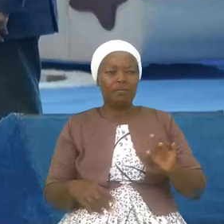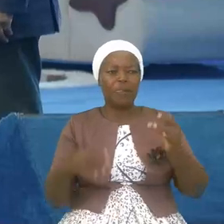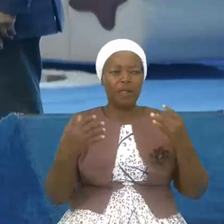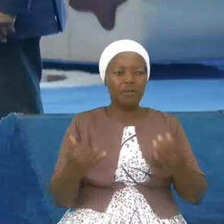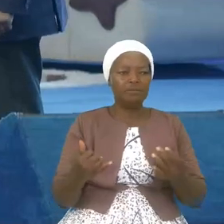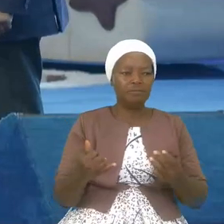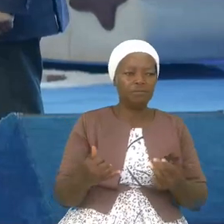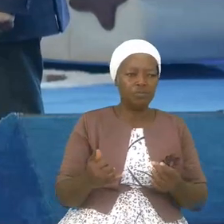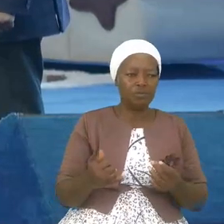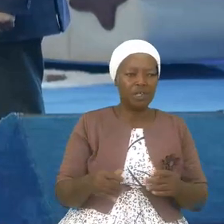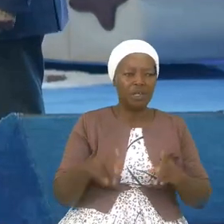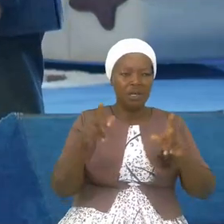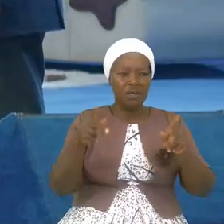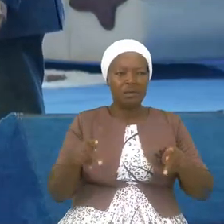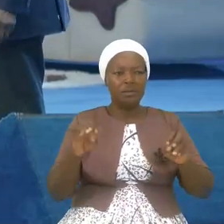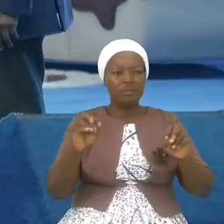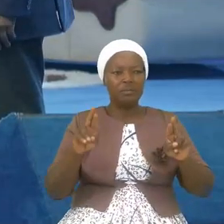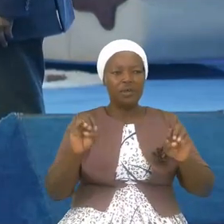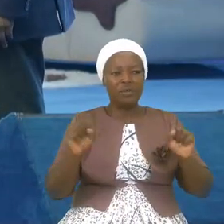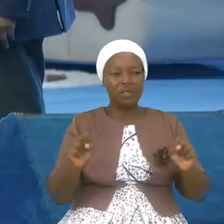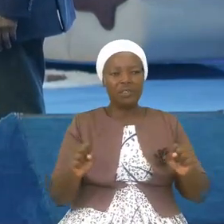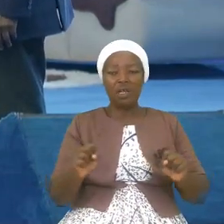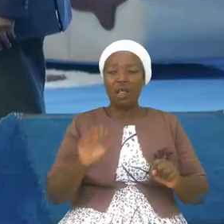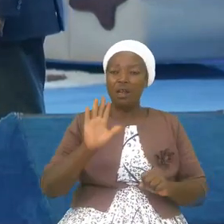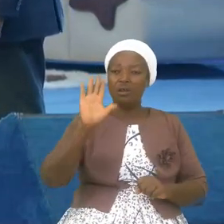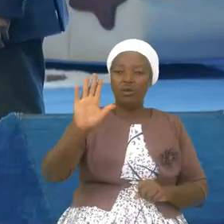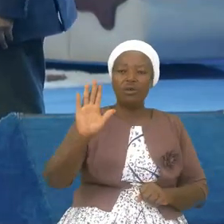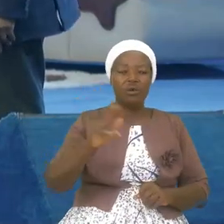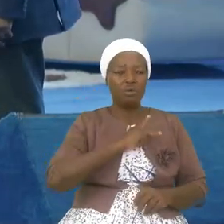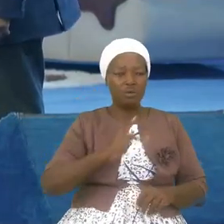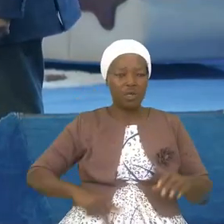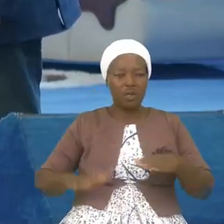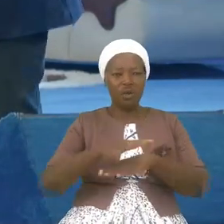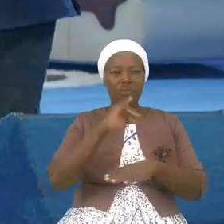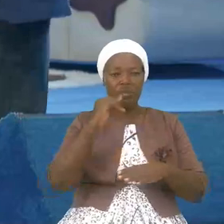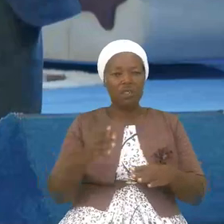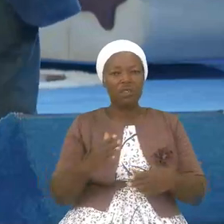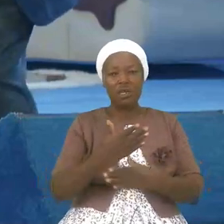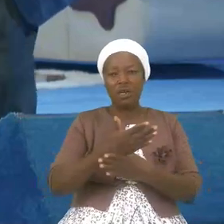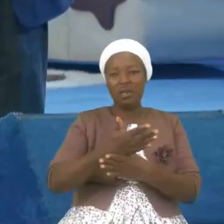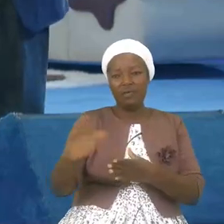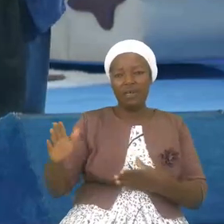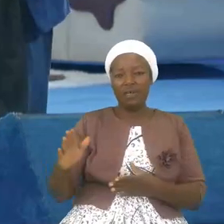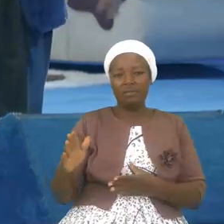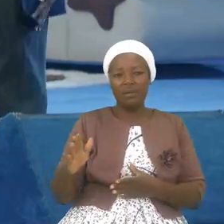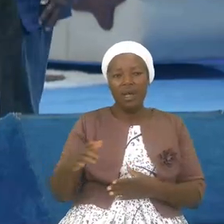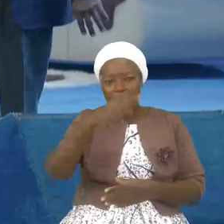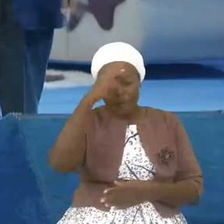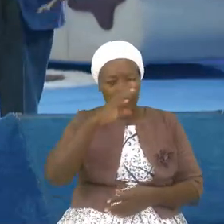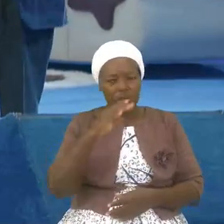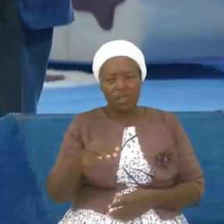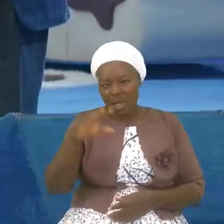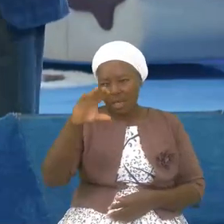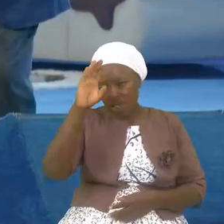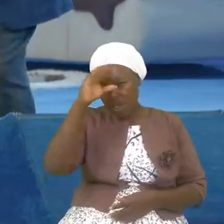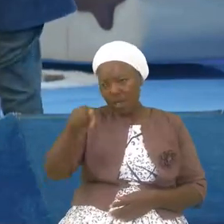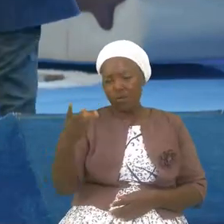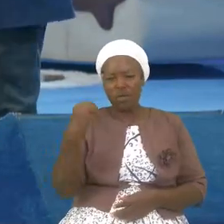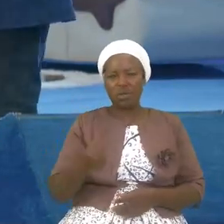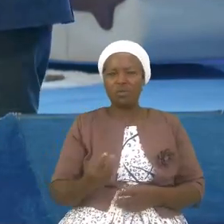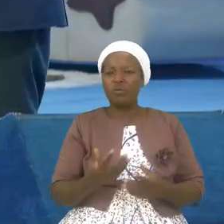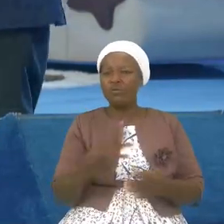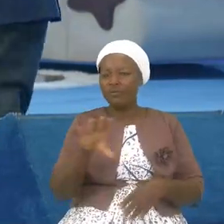ton royaume sera divisé. Parce qu'il était léger, il n'a pas prié, il n'a pas cherché la